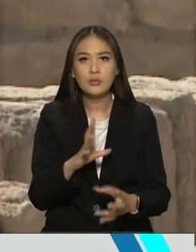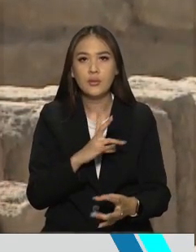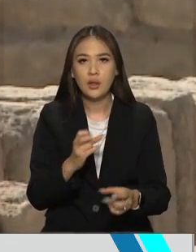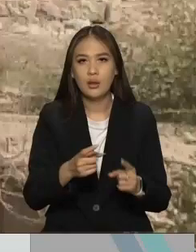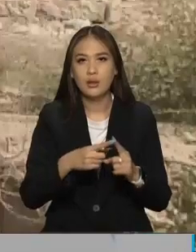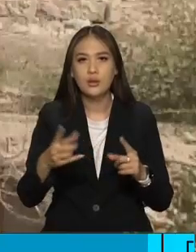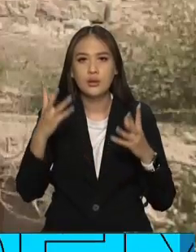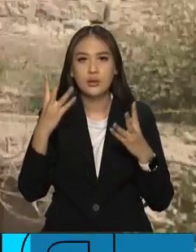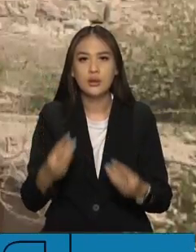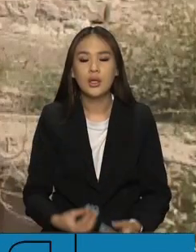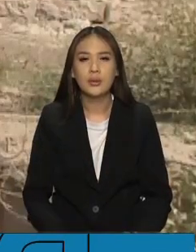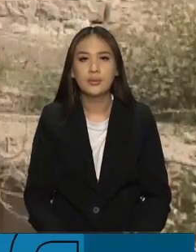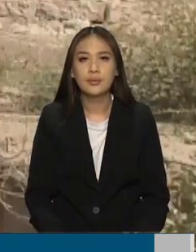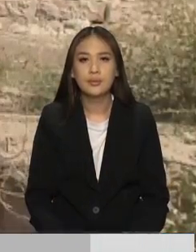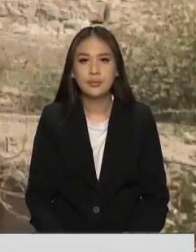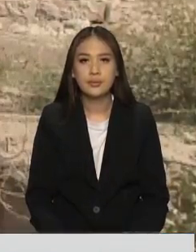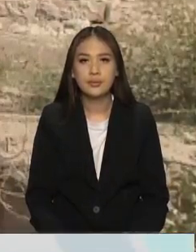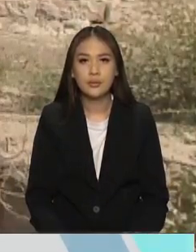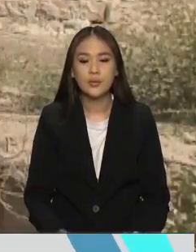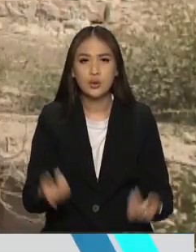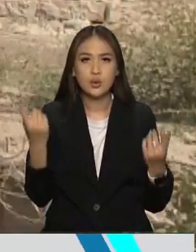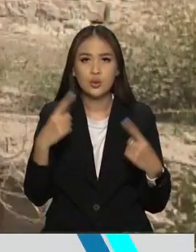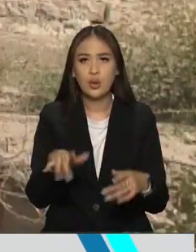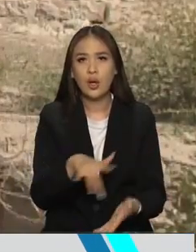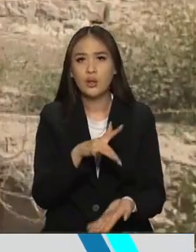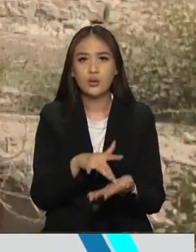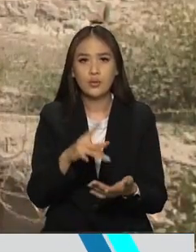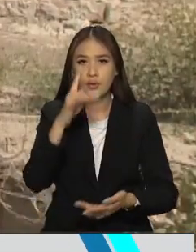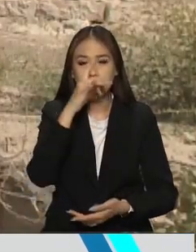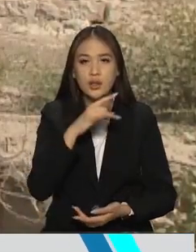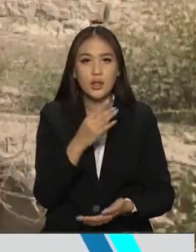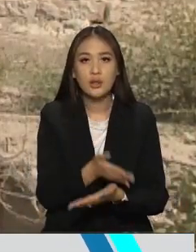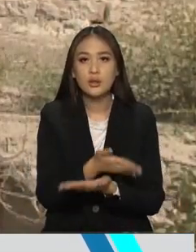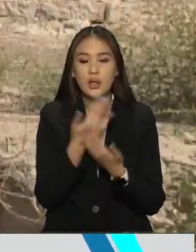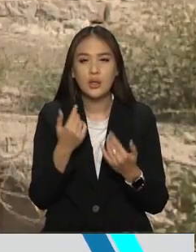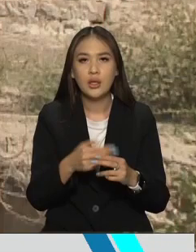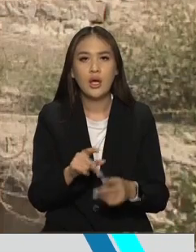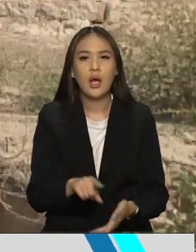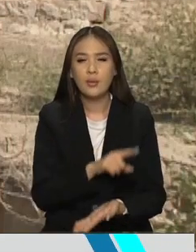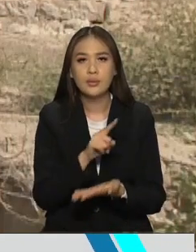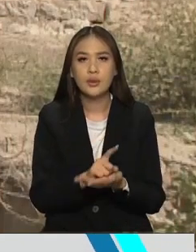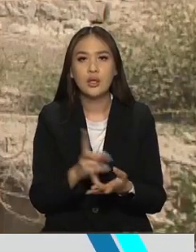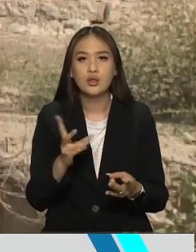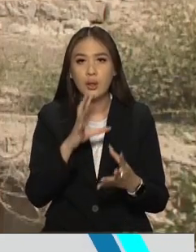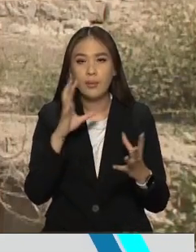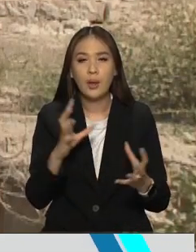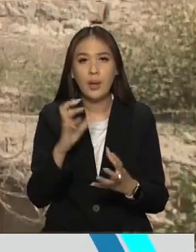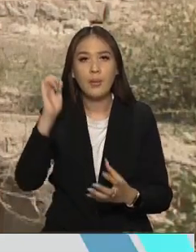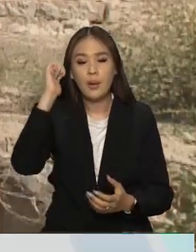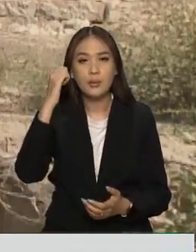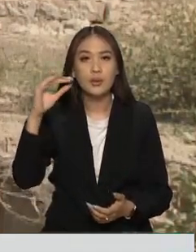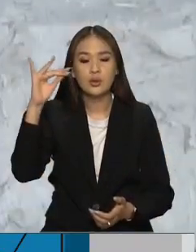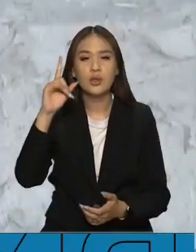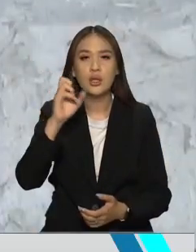дней другого такого Городища в Казахстане нет поэтому Мы обязаны сохранить этот памятник истории